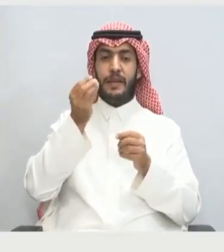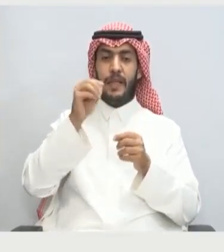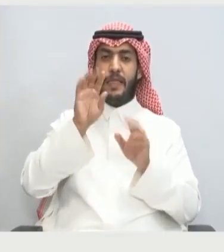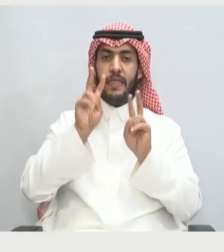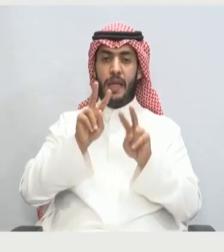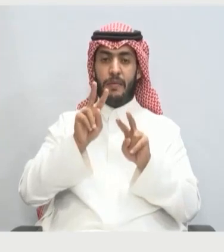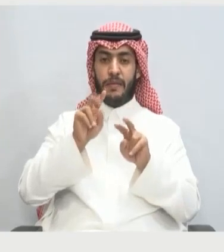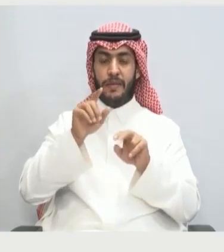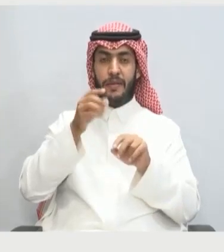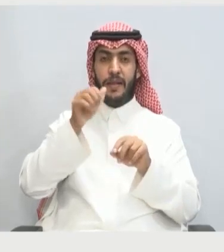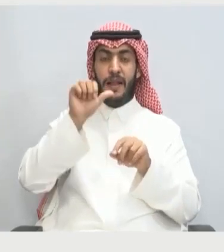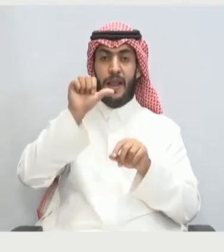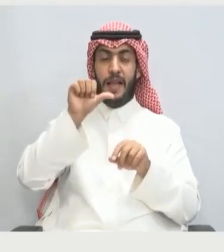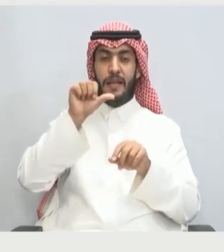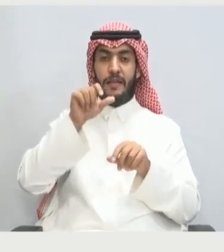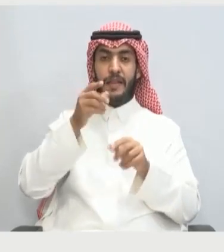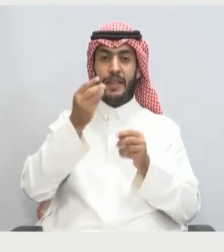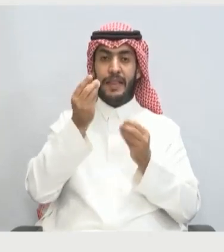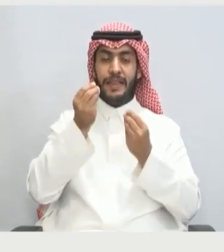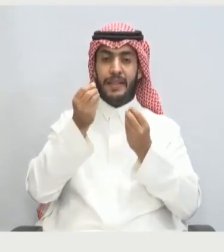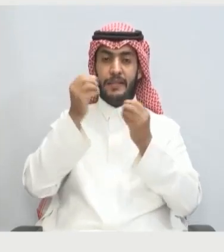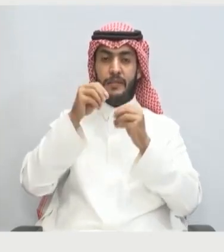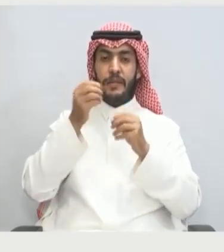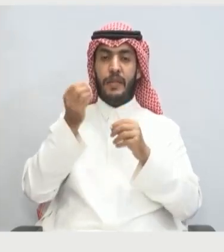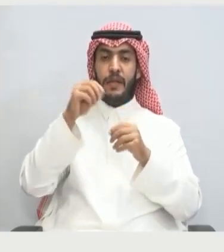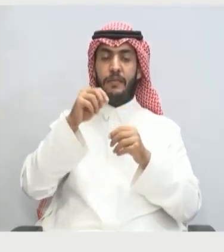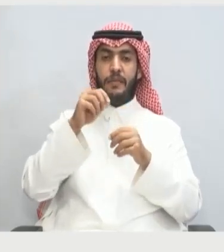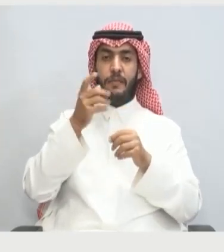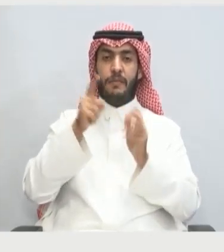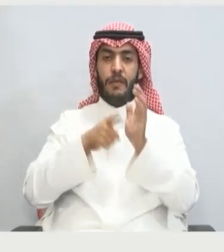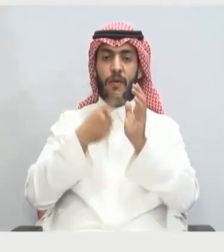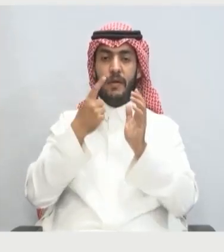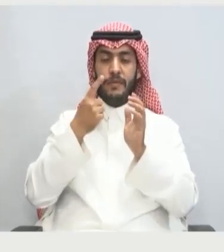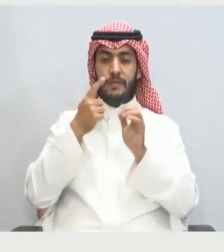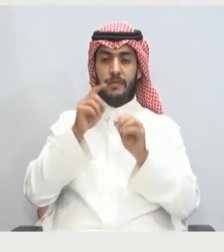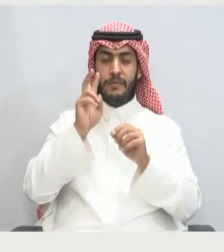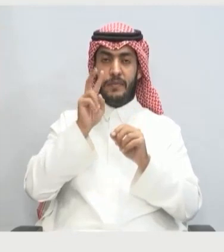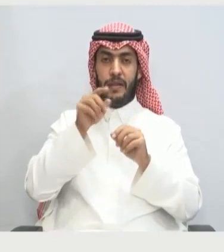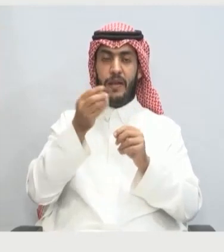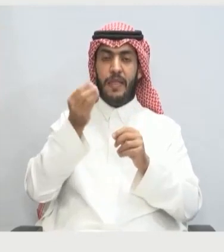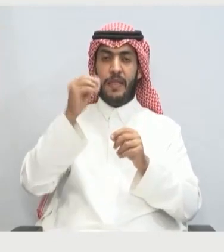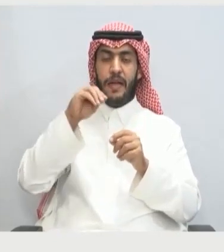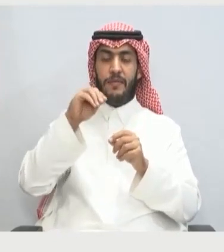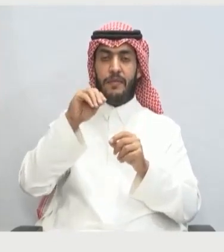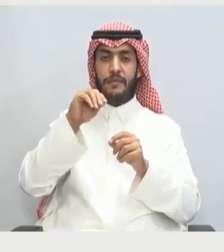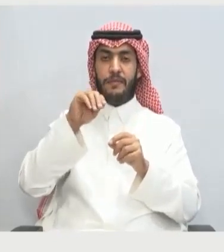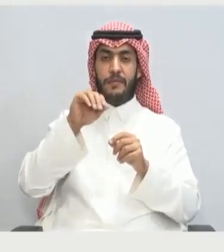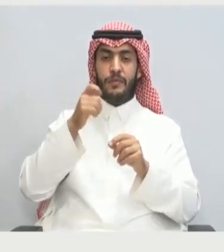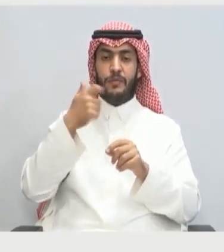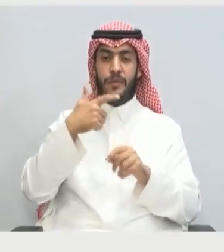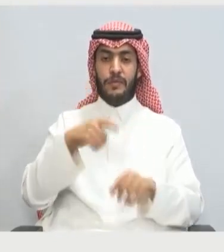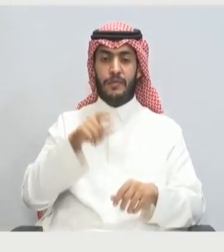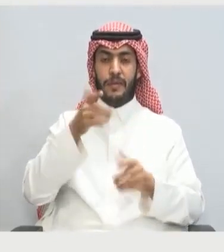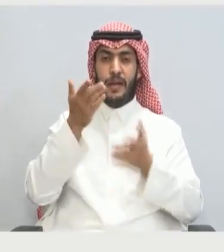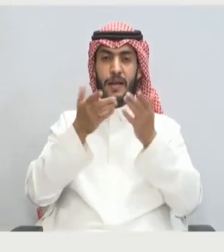ثابت هنا تركيز ال a تركيز ال a تضاعف فقط مره واحده اذا هنا لاحظ ان التضاعف ايضا في السرعه